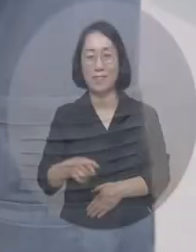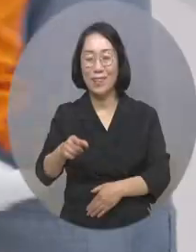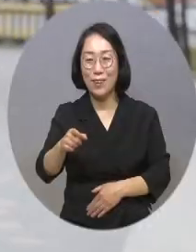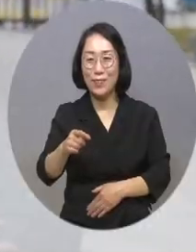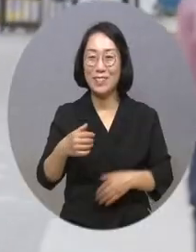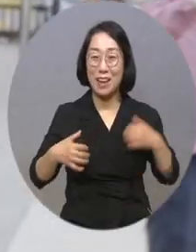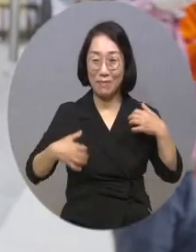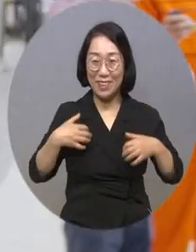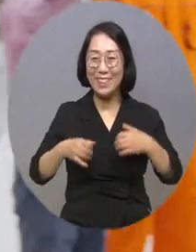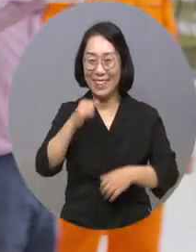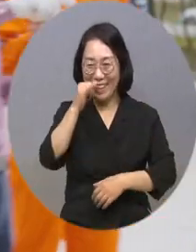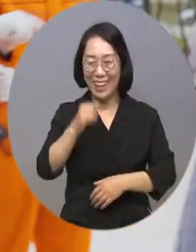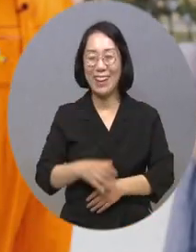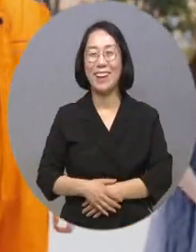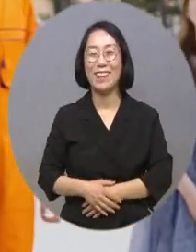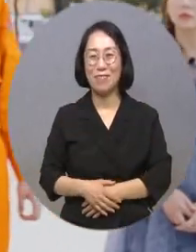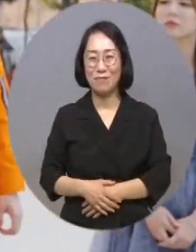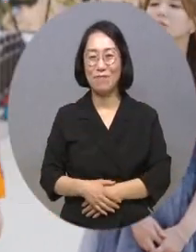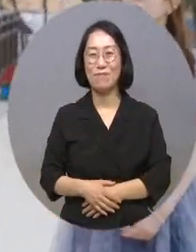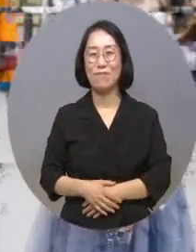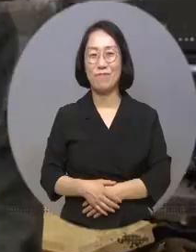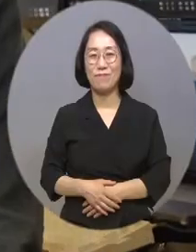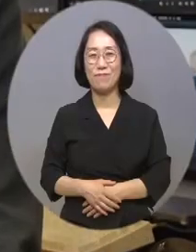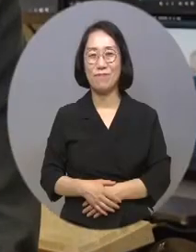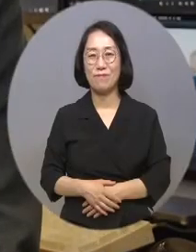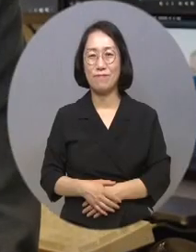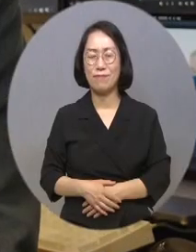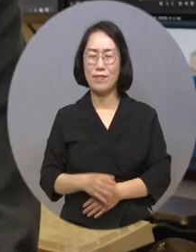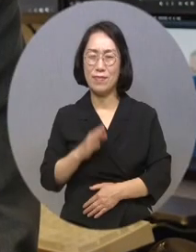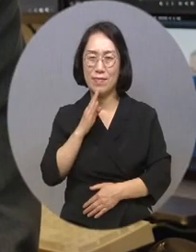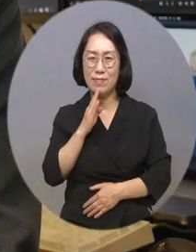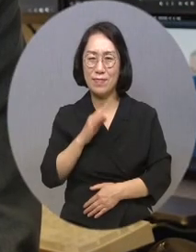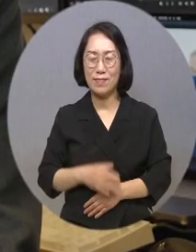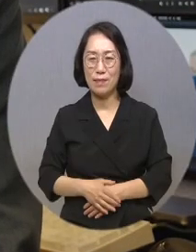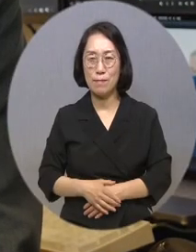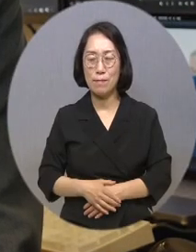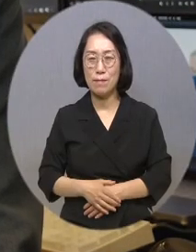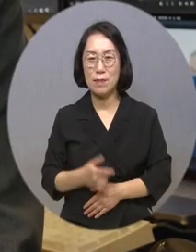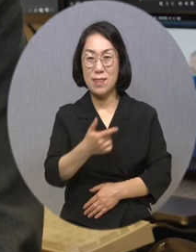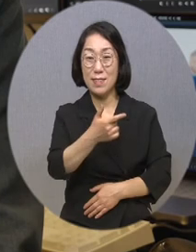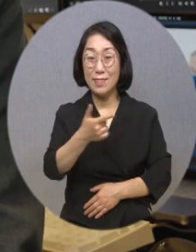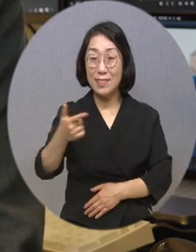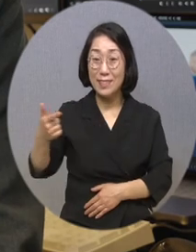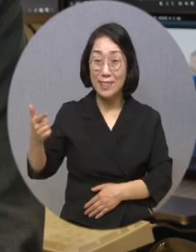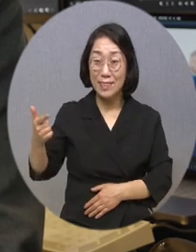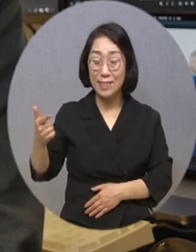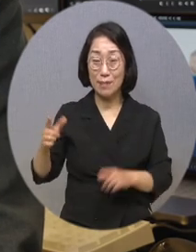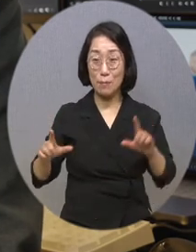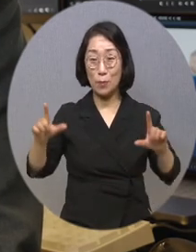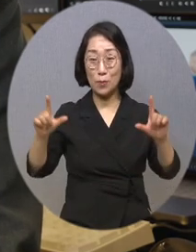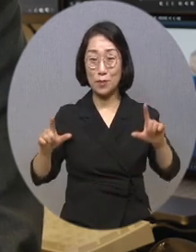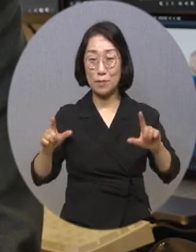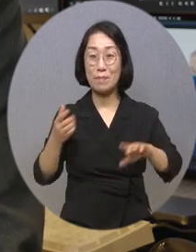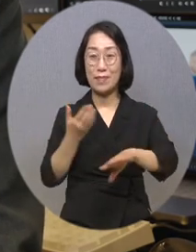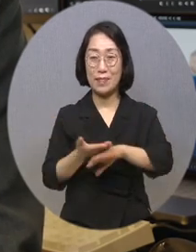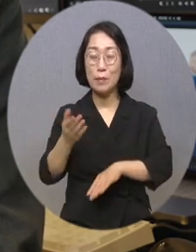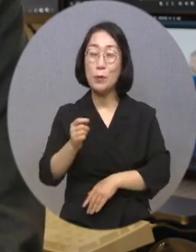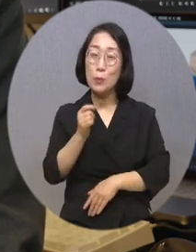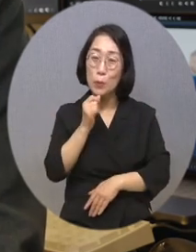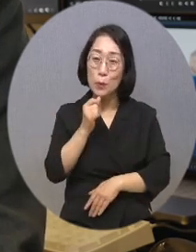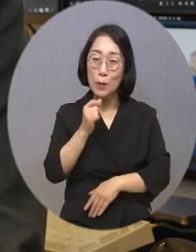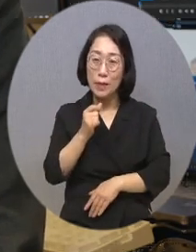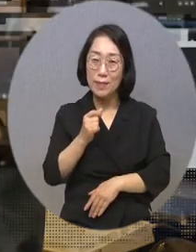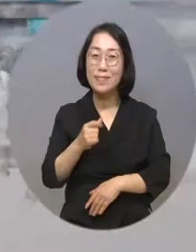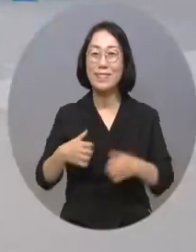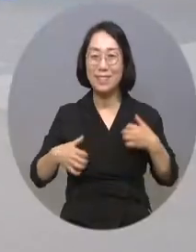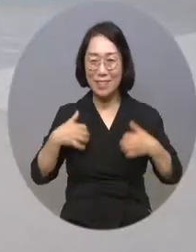재밌네요. 아 사실 막 엄청 블록버스터급은 아니지만 그래도 막 소소한 재미를 느낄 수 있다. 딱 그 정도인